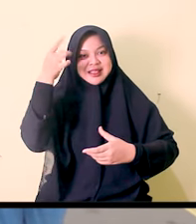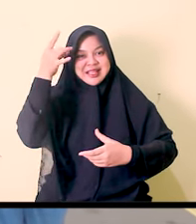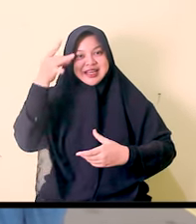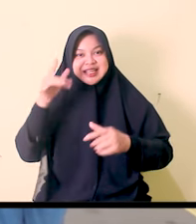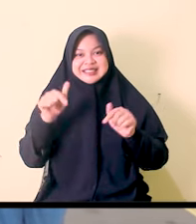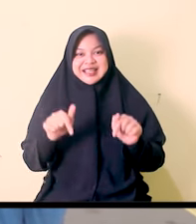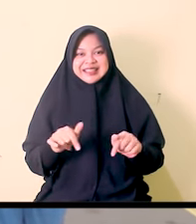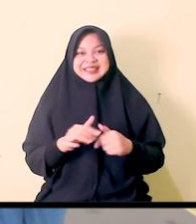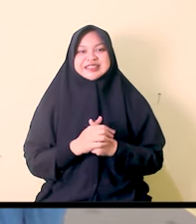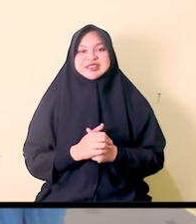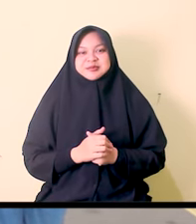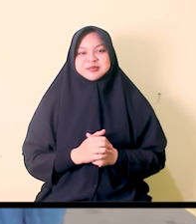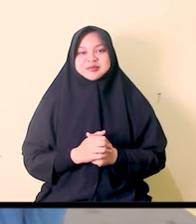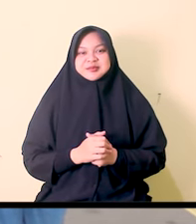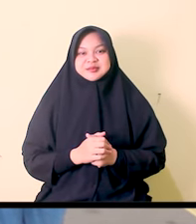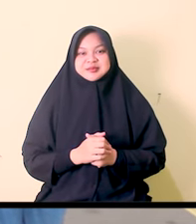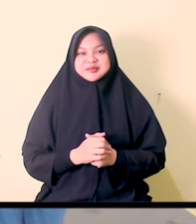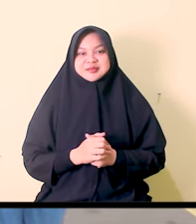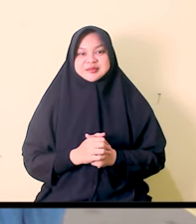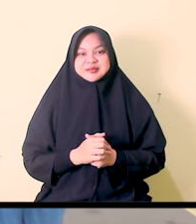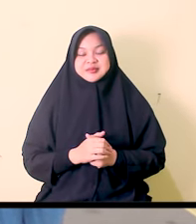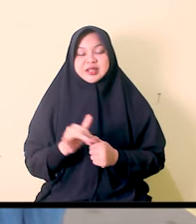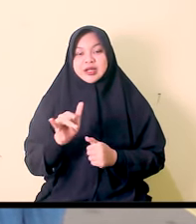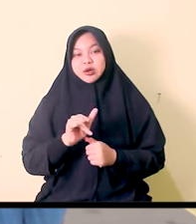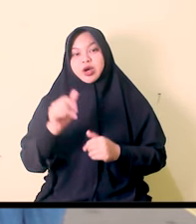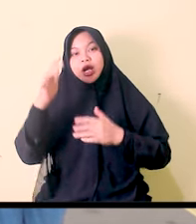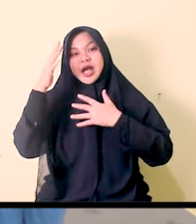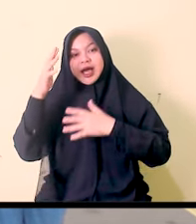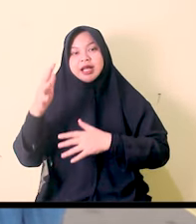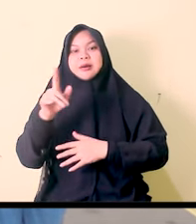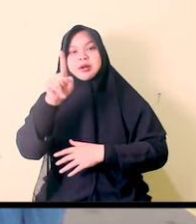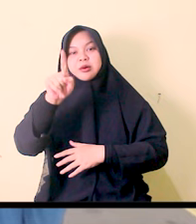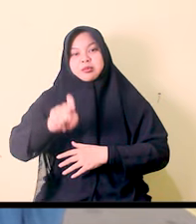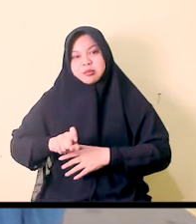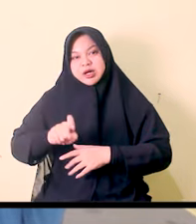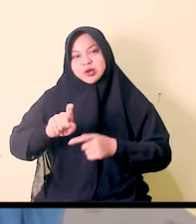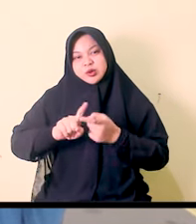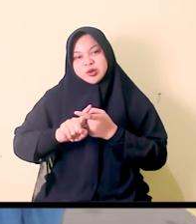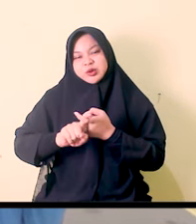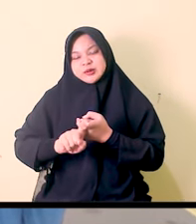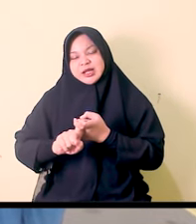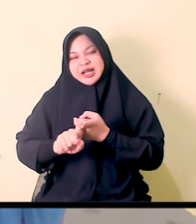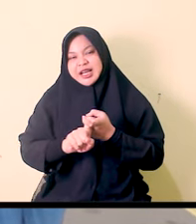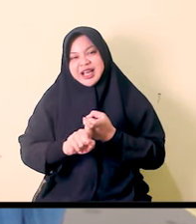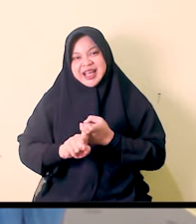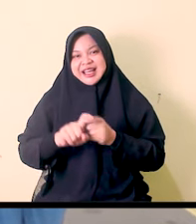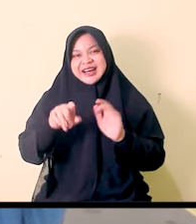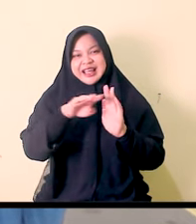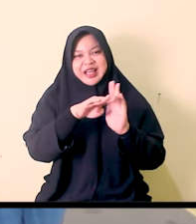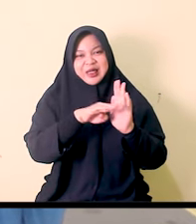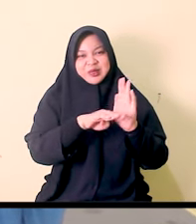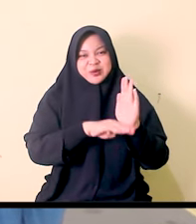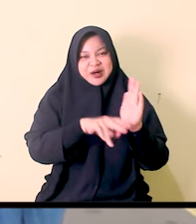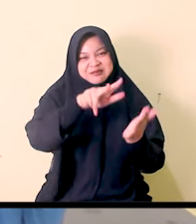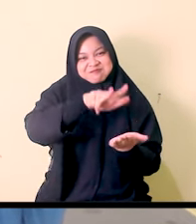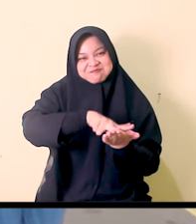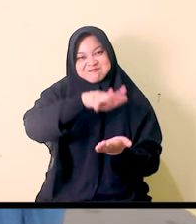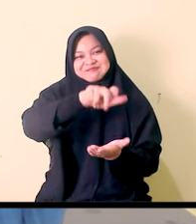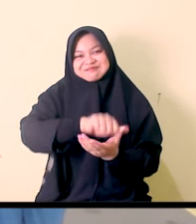Desa terbungan Sampai dengan saat saat ini Iya sepertinya Harapan itu perlu diikat dengan regulasi